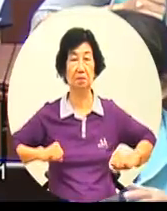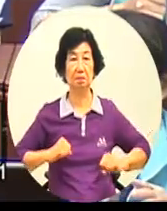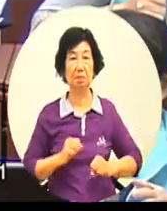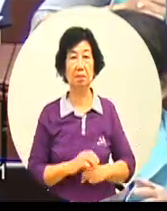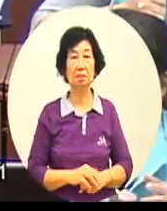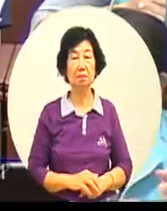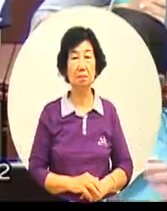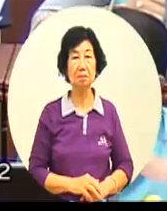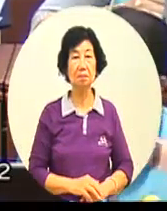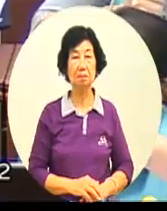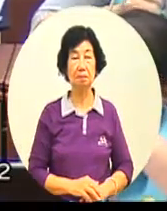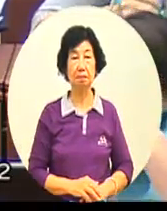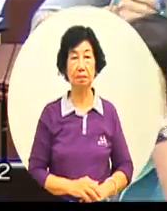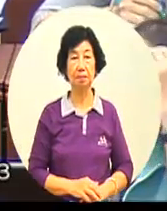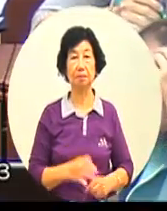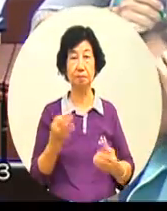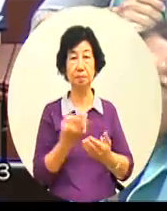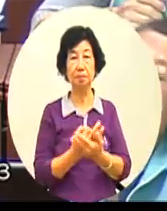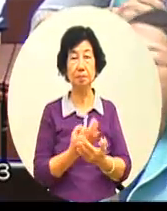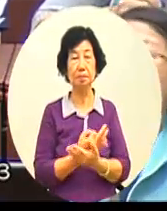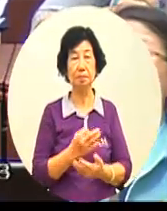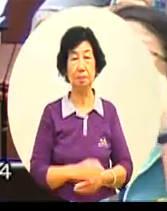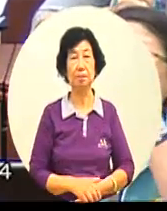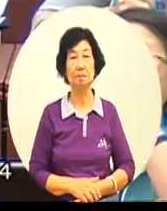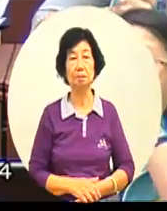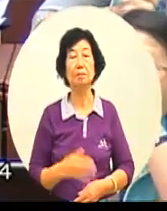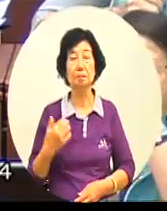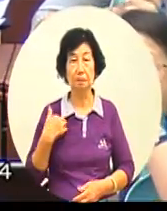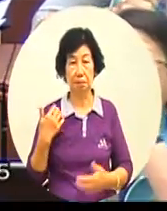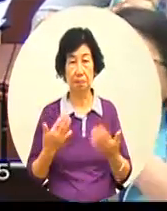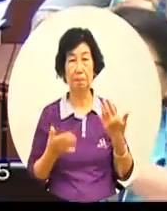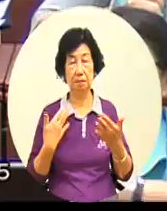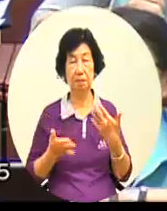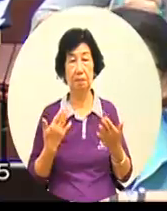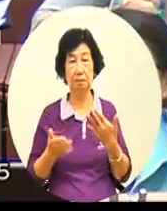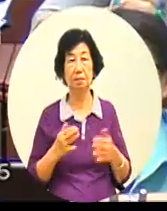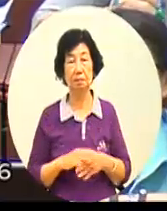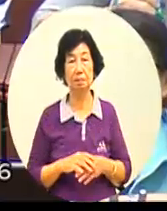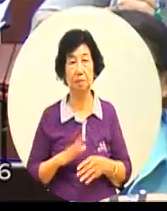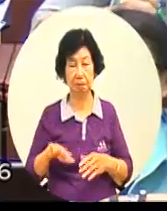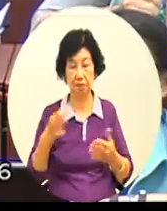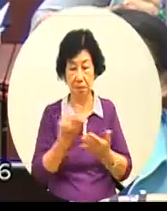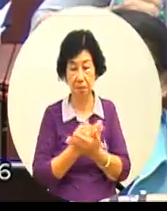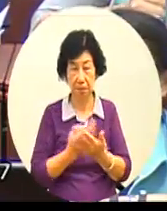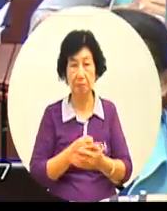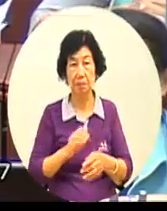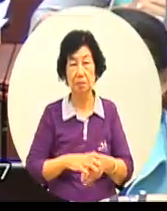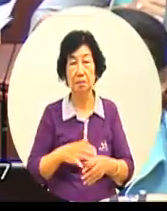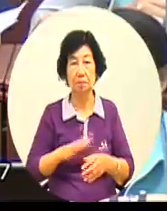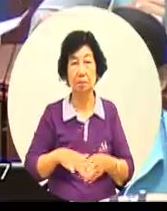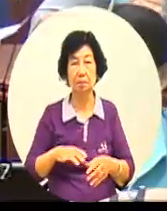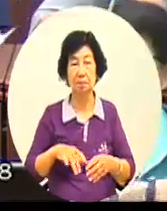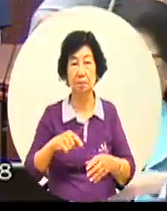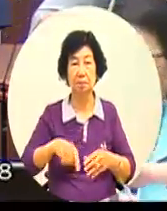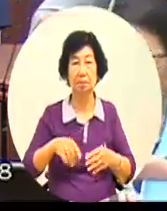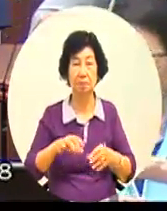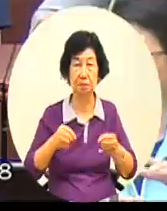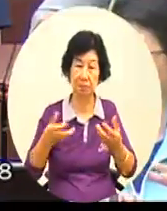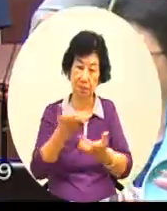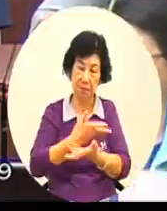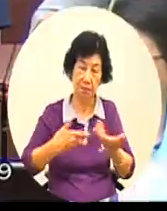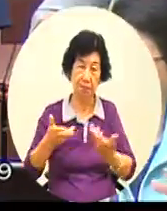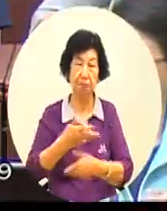宽敞。好，我了解。那其他的不足的，我私下再跟姚局长沟通。好，你请坐。 好，谢谢。 接下